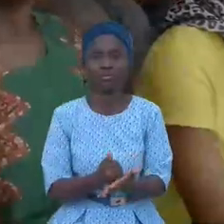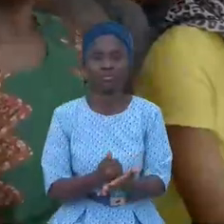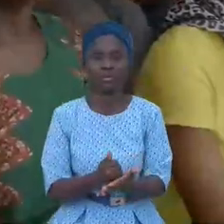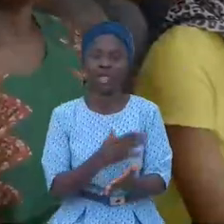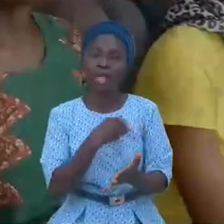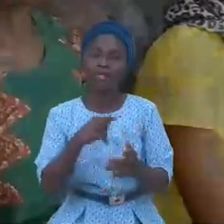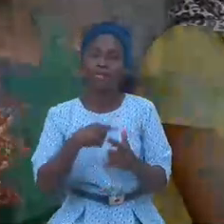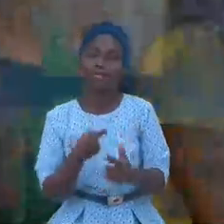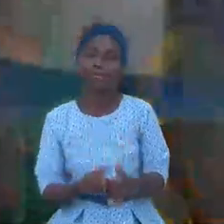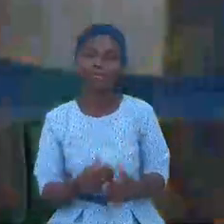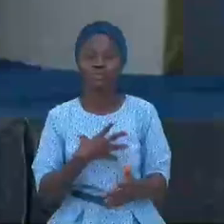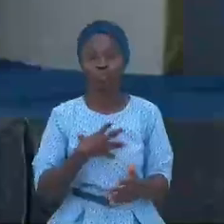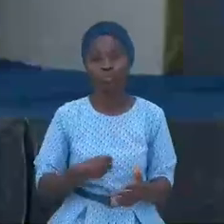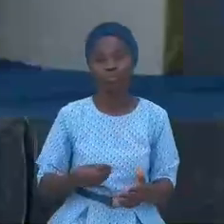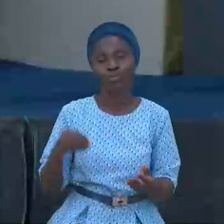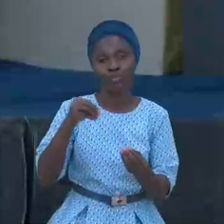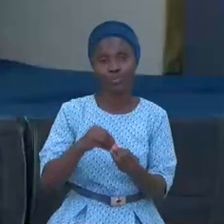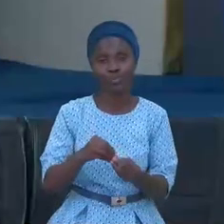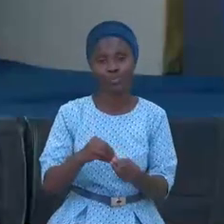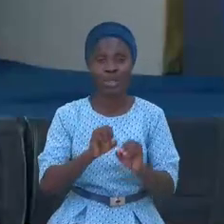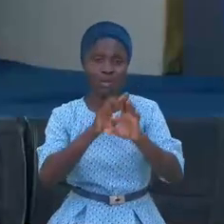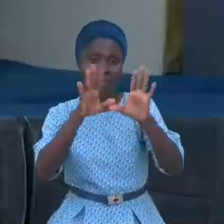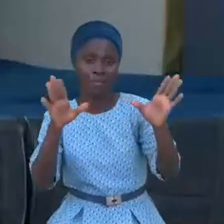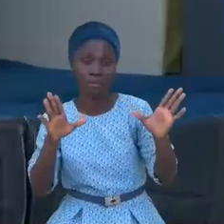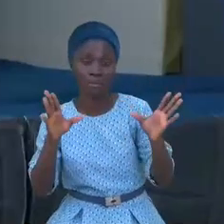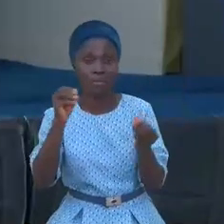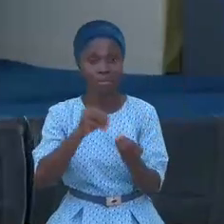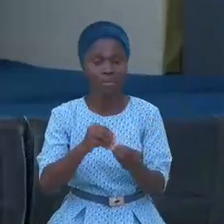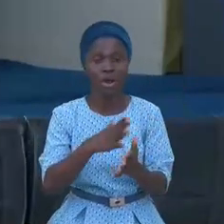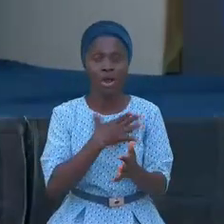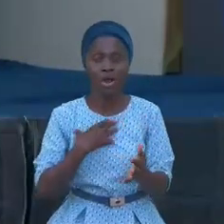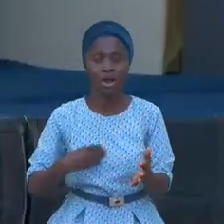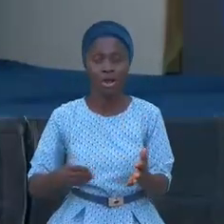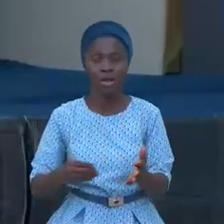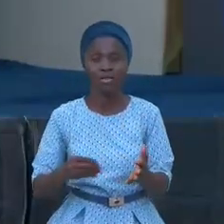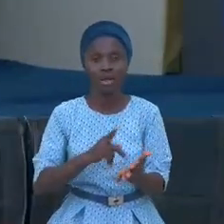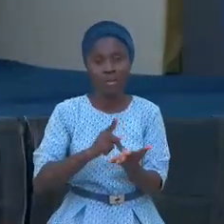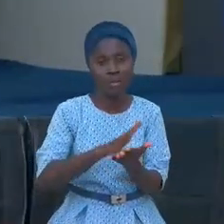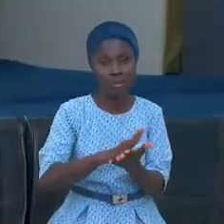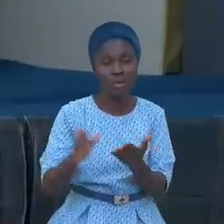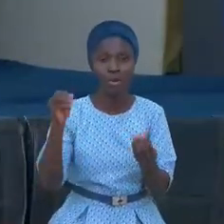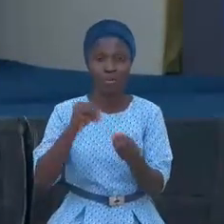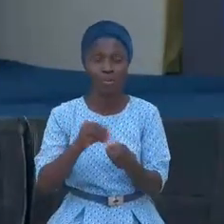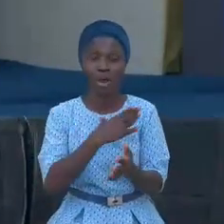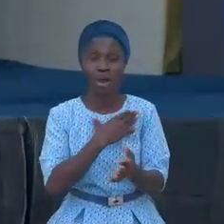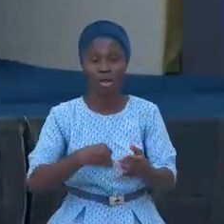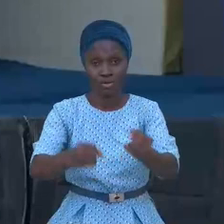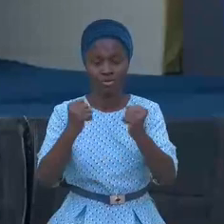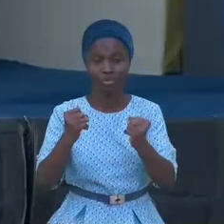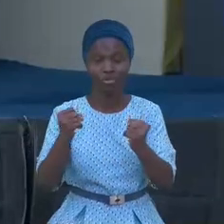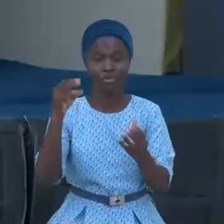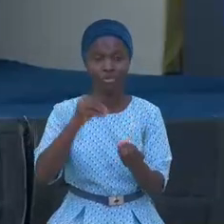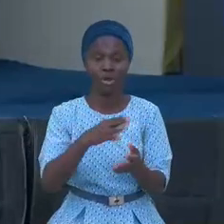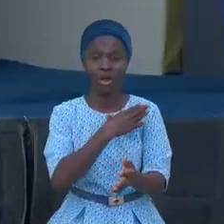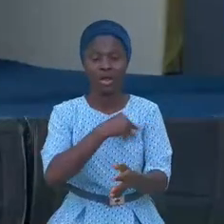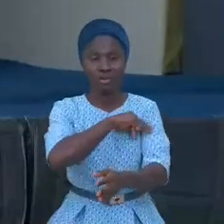blanc, plus brillant, plus pur, plus fort, plus puissant.